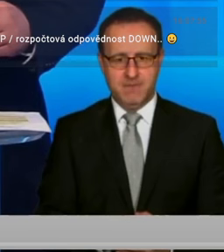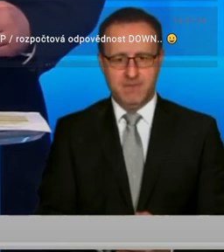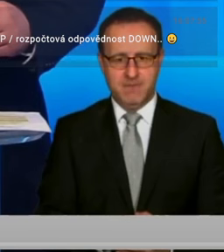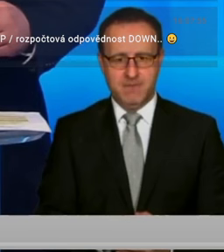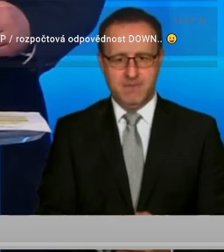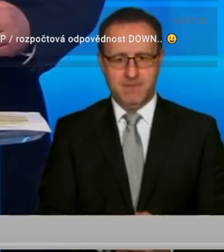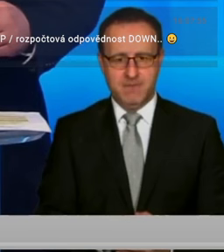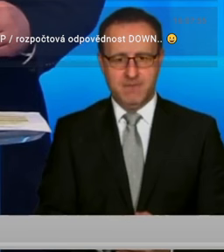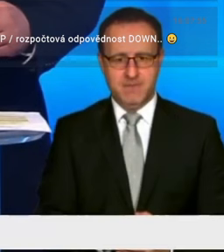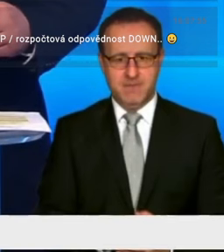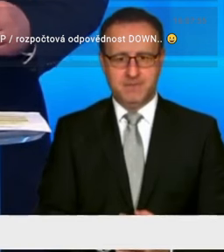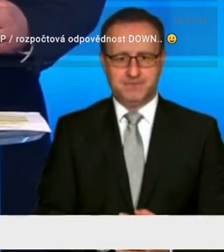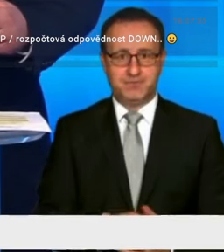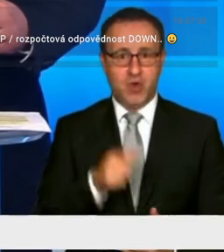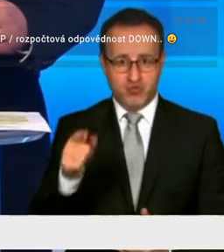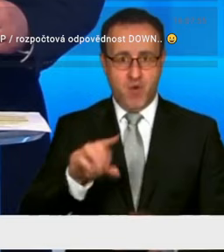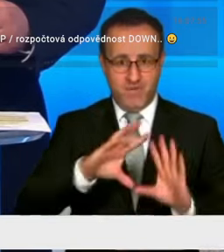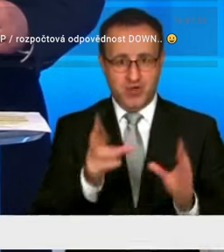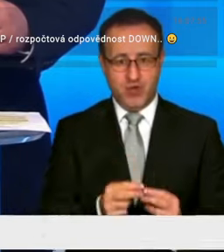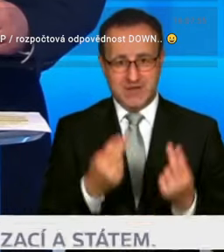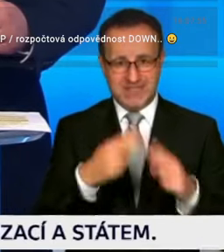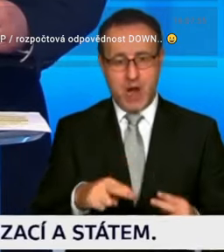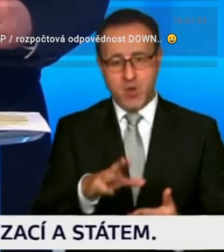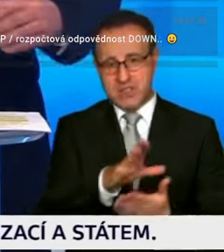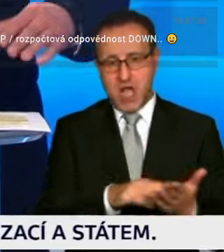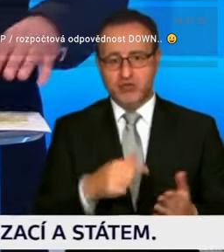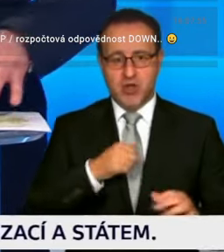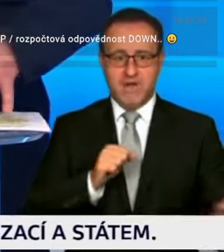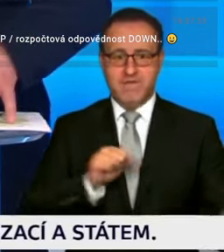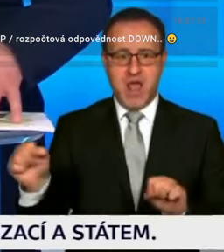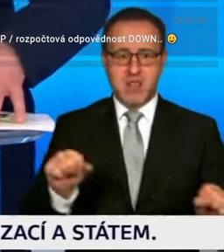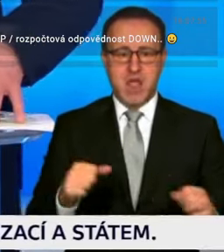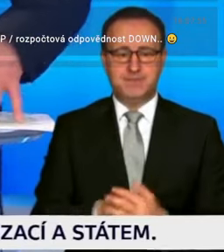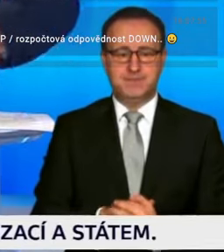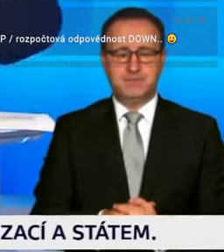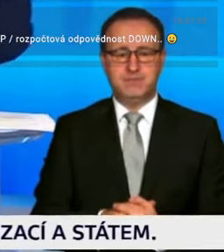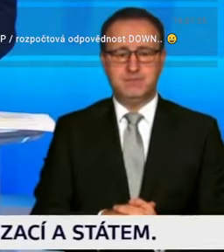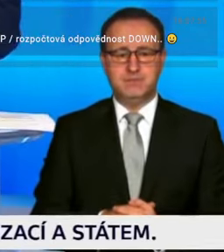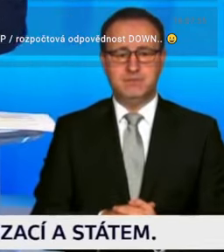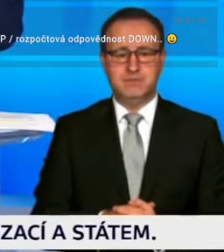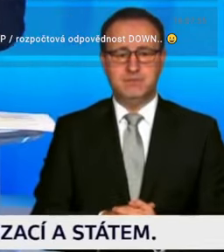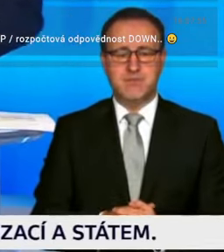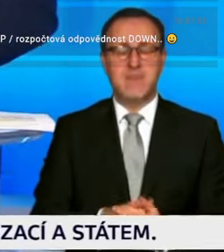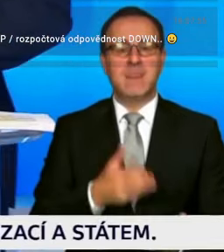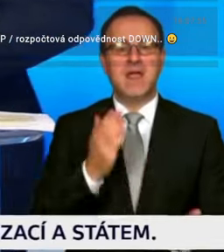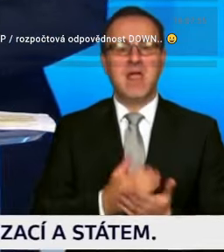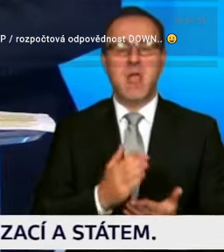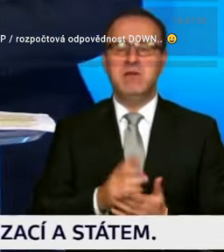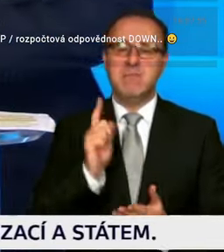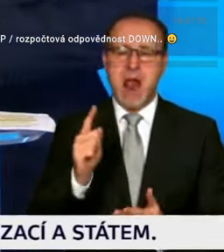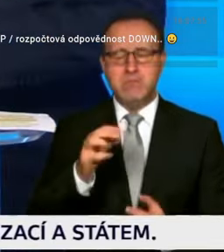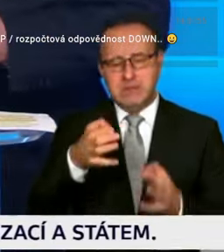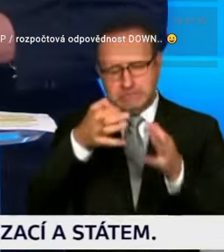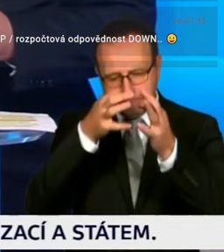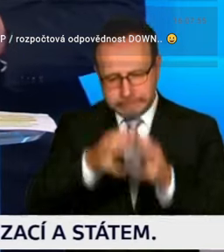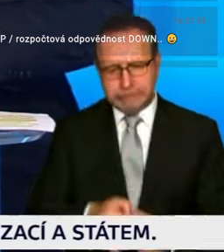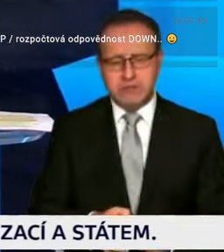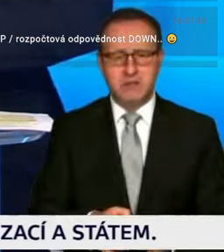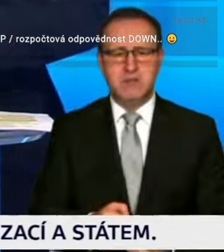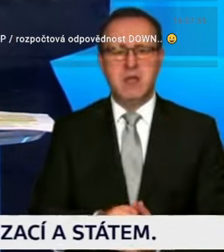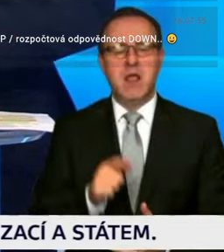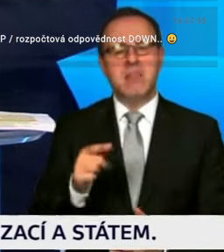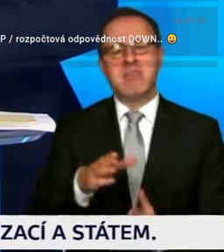ho neč krokov vlády ďalšie kroky keby sme mali byť naozaj podrobný a dôslední tak napríklad sa